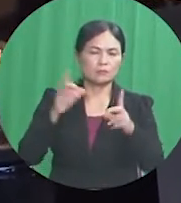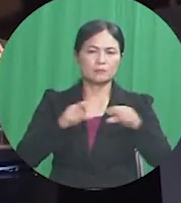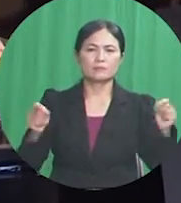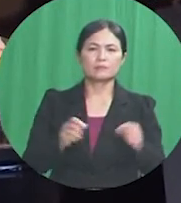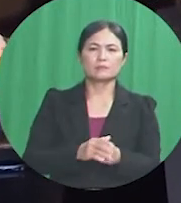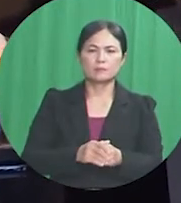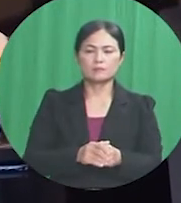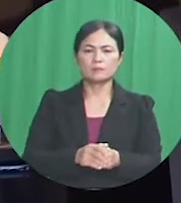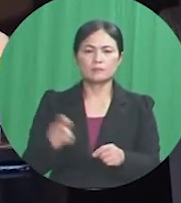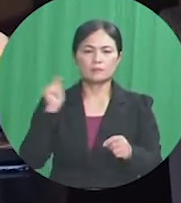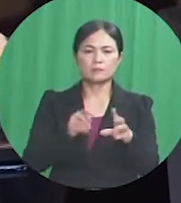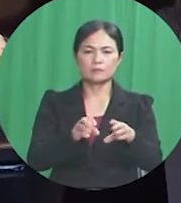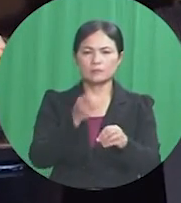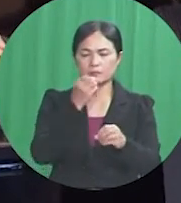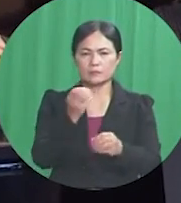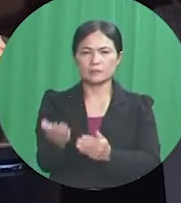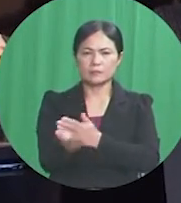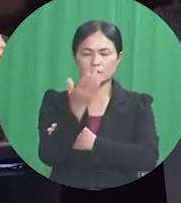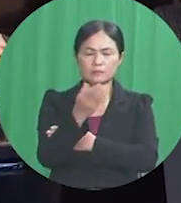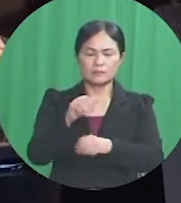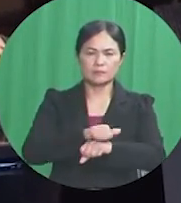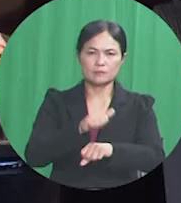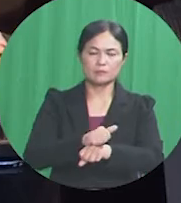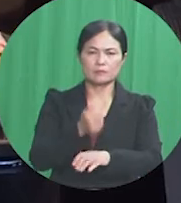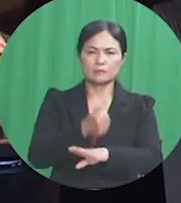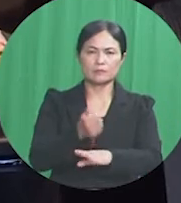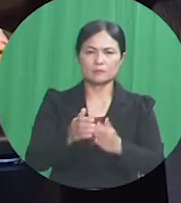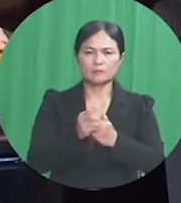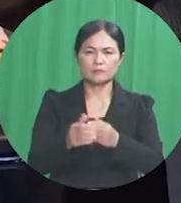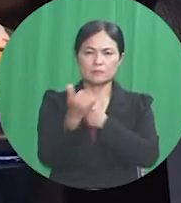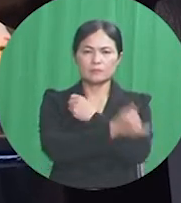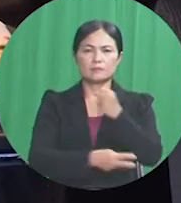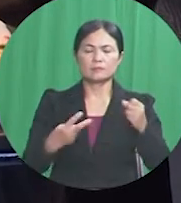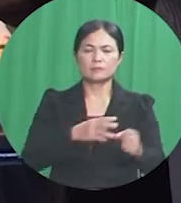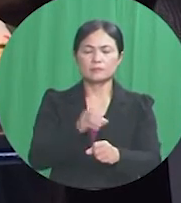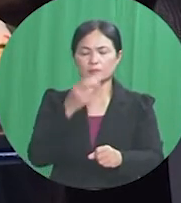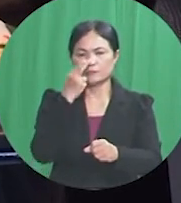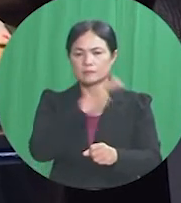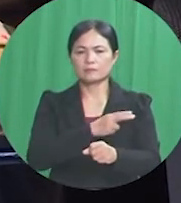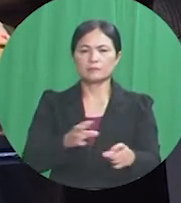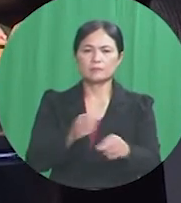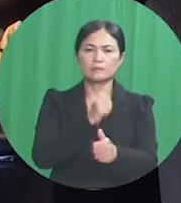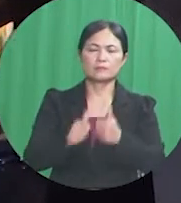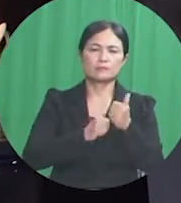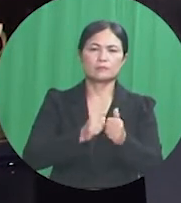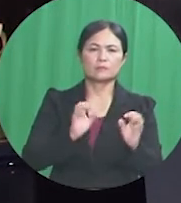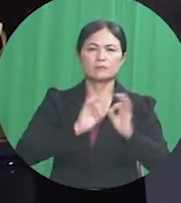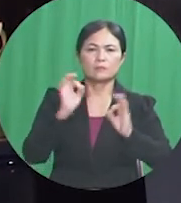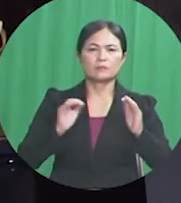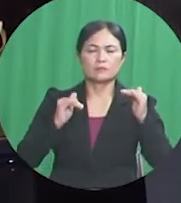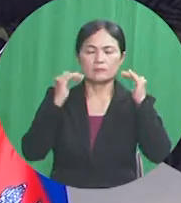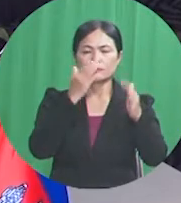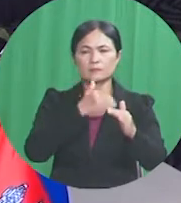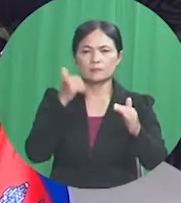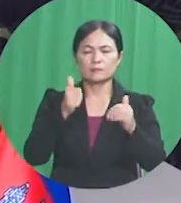ននៅក្នុងពិធីទទួលទានអាហារពេលព្រឹកការងារនោះមេដឹកនាំនៃប្រទេសទាំងពីរកម្ពុជាវៀតណាមបានសម្ដែងនូវការវិតម្លៃខ្ពស់និងកោ